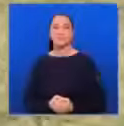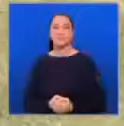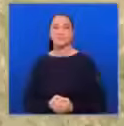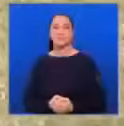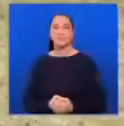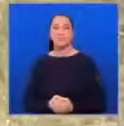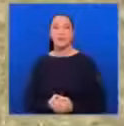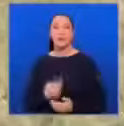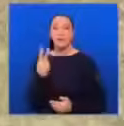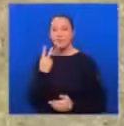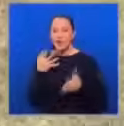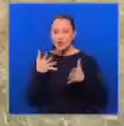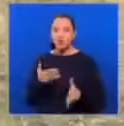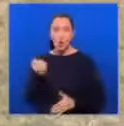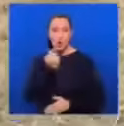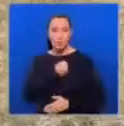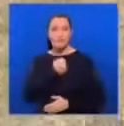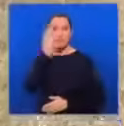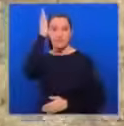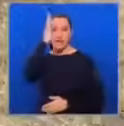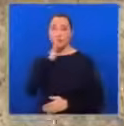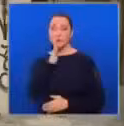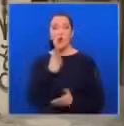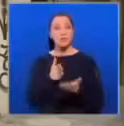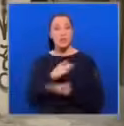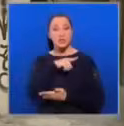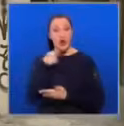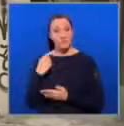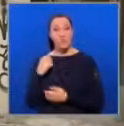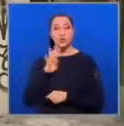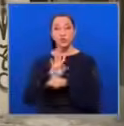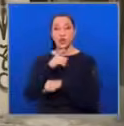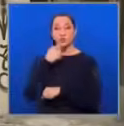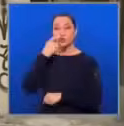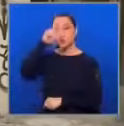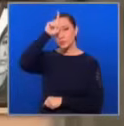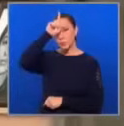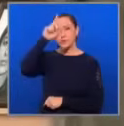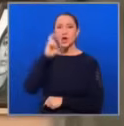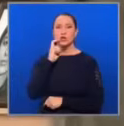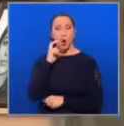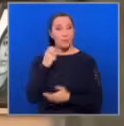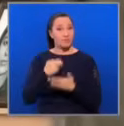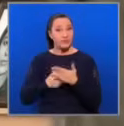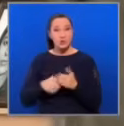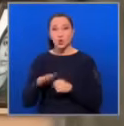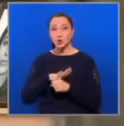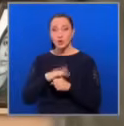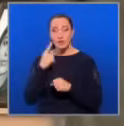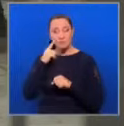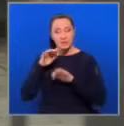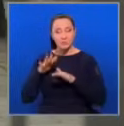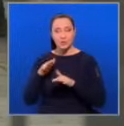обезщетени две жестоки убийства в северна македония сред жертвите е 14-годишно момиче скопие твърди че основният